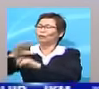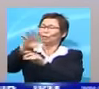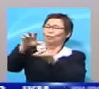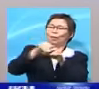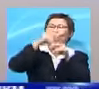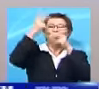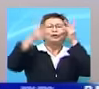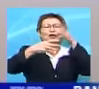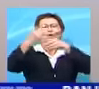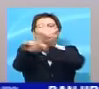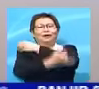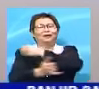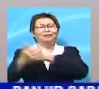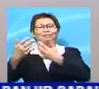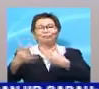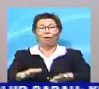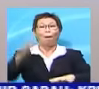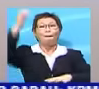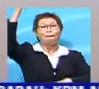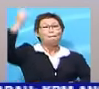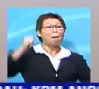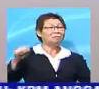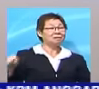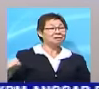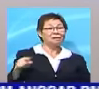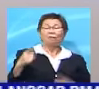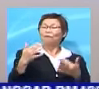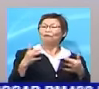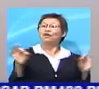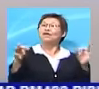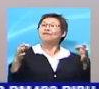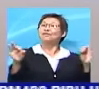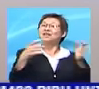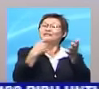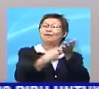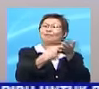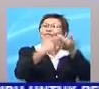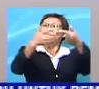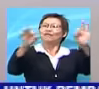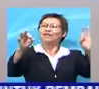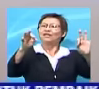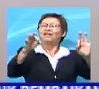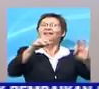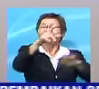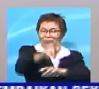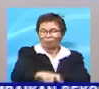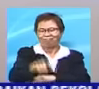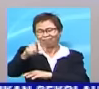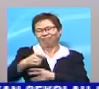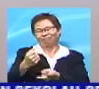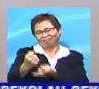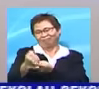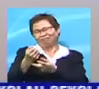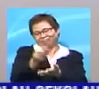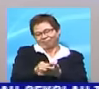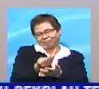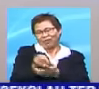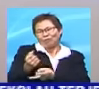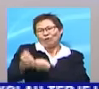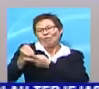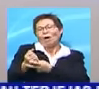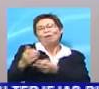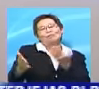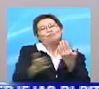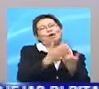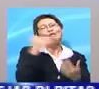termasuk pelancong asing. Memandangkan bas itu tidak mengenakan sebarang bayaran, orang ramai melipatkan ia sangat menjimatkan dan memudahkan